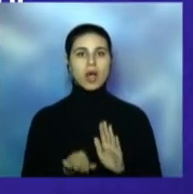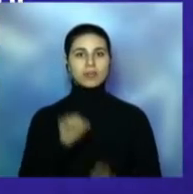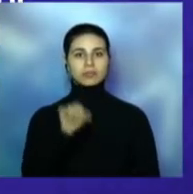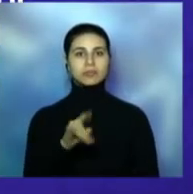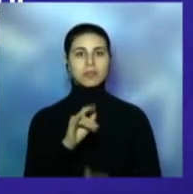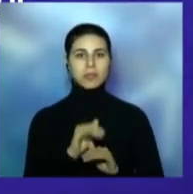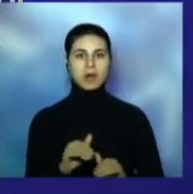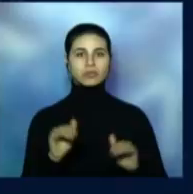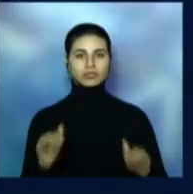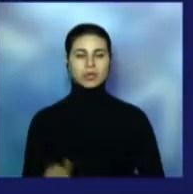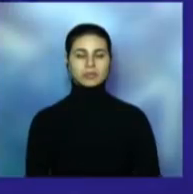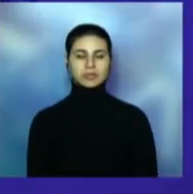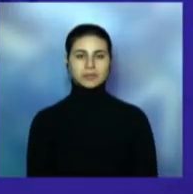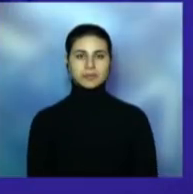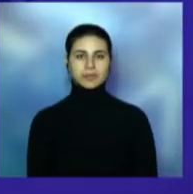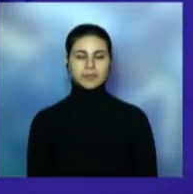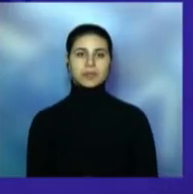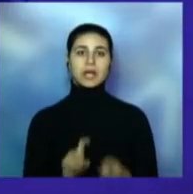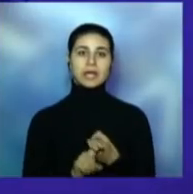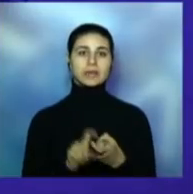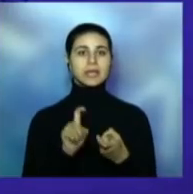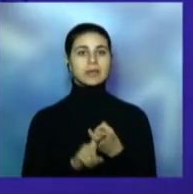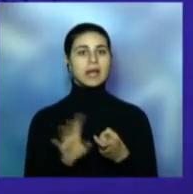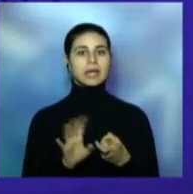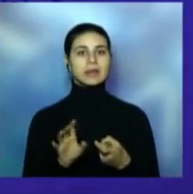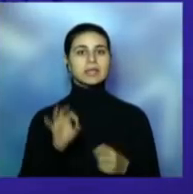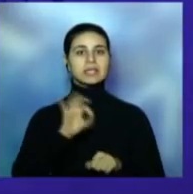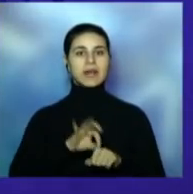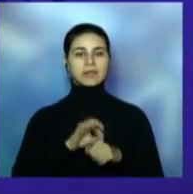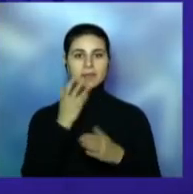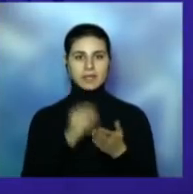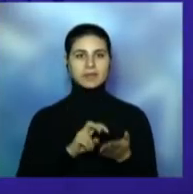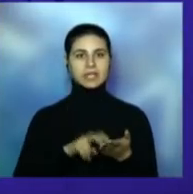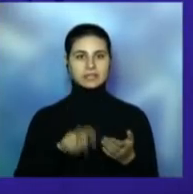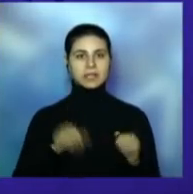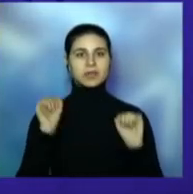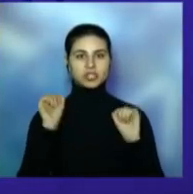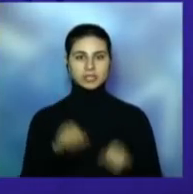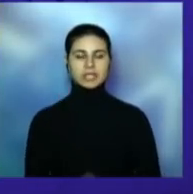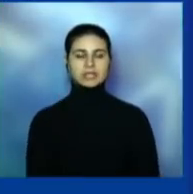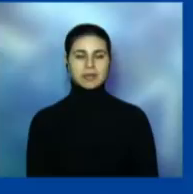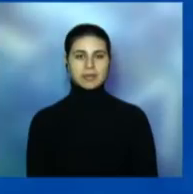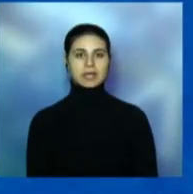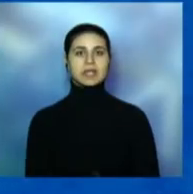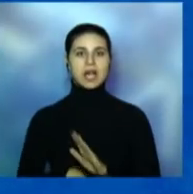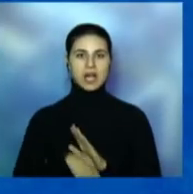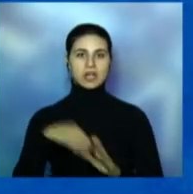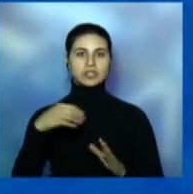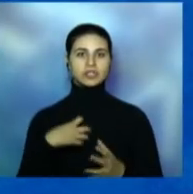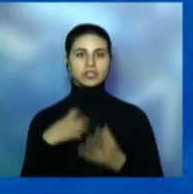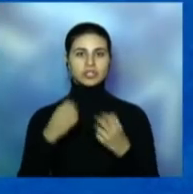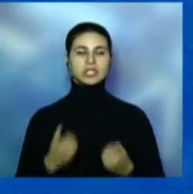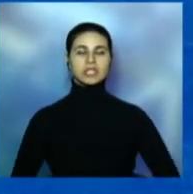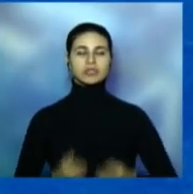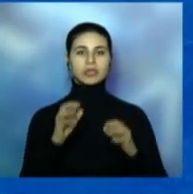ბავშვები. გადამდებ და არაგადამდებ დაავადებათა თავიდან აცილება შესაძლებელია. აირჩიე ჯანსაღი